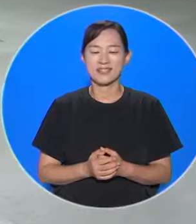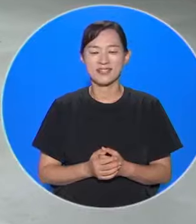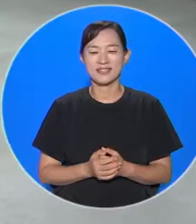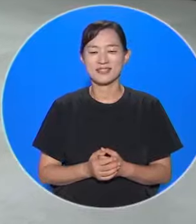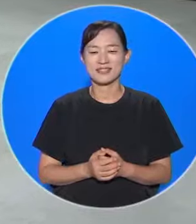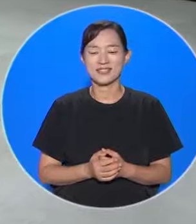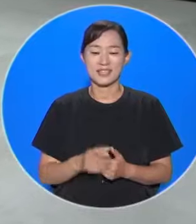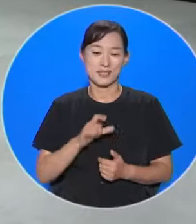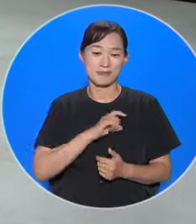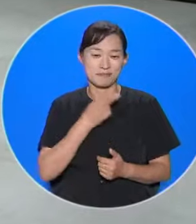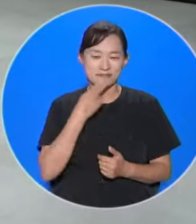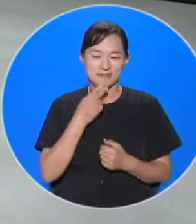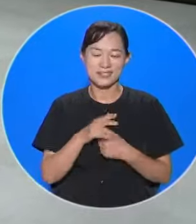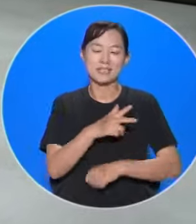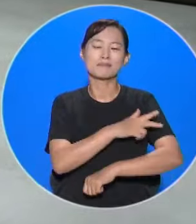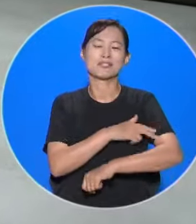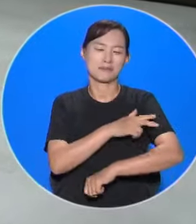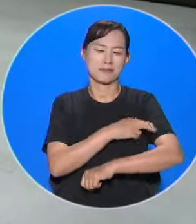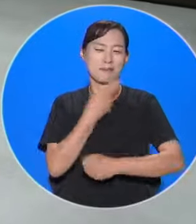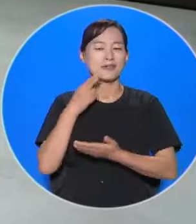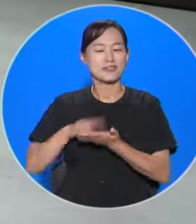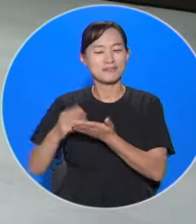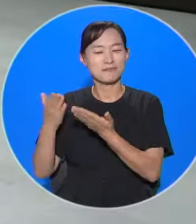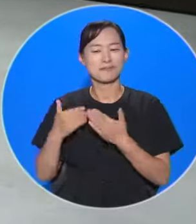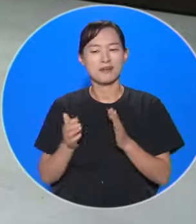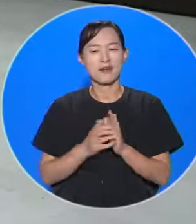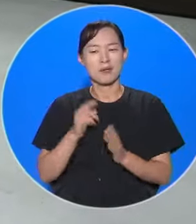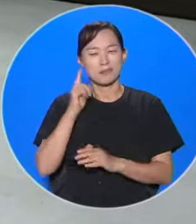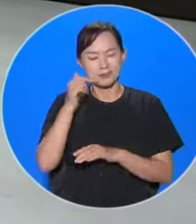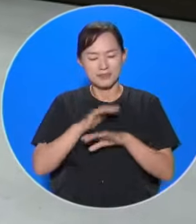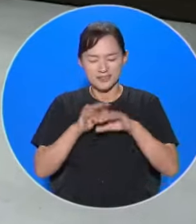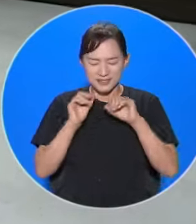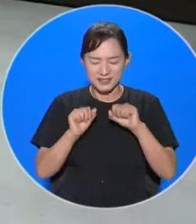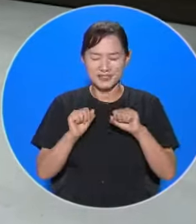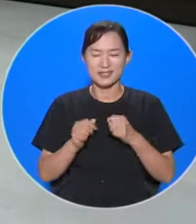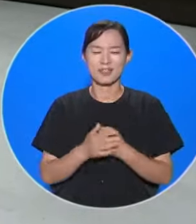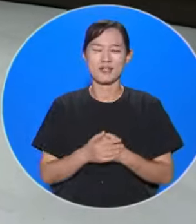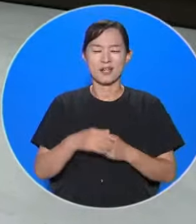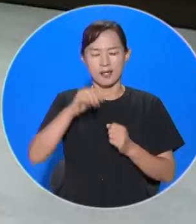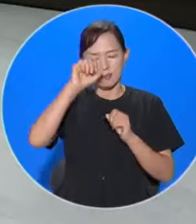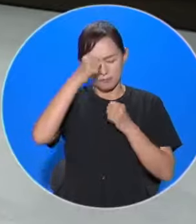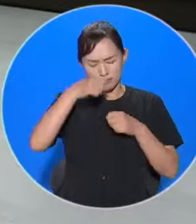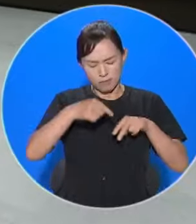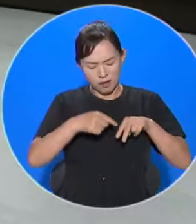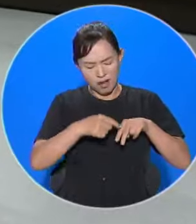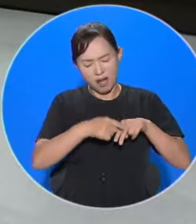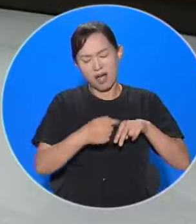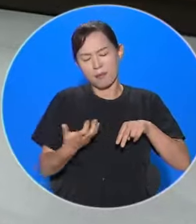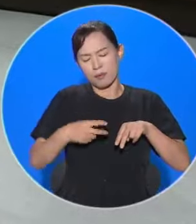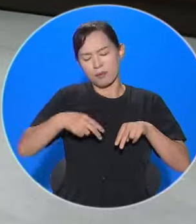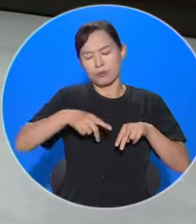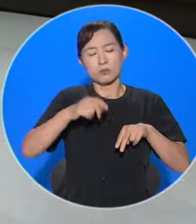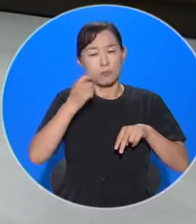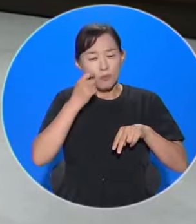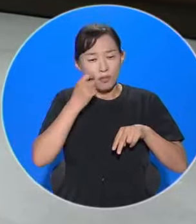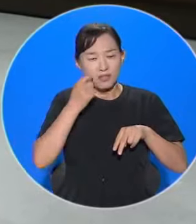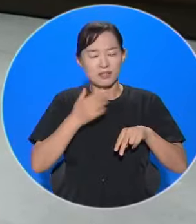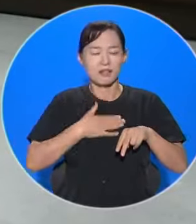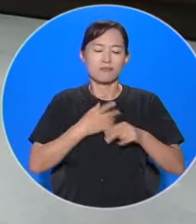네, 익명의 집사님으로부터 편지가 왔는데요. 목사님 안녕하세요. 무릎이 아파 걷지 못하는 저를 위해